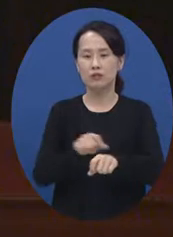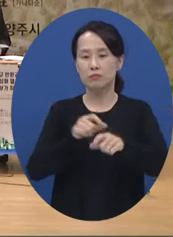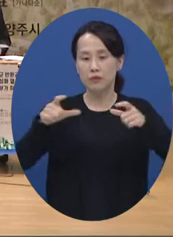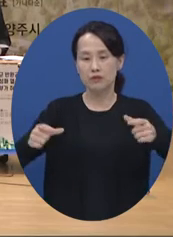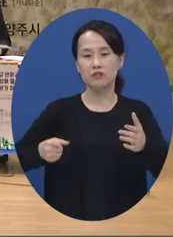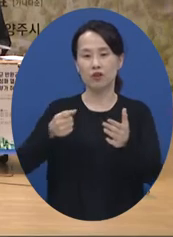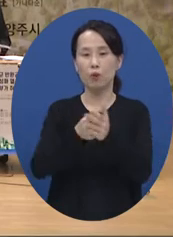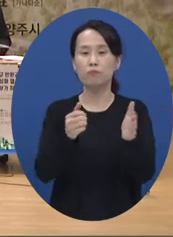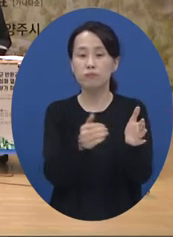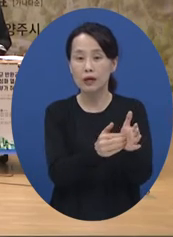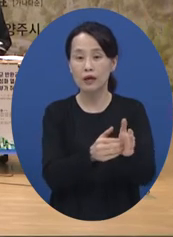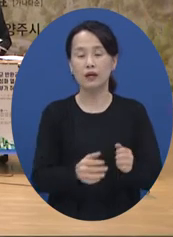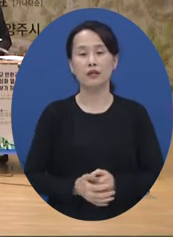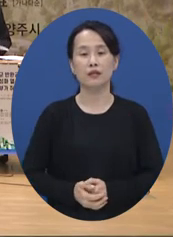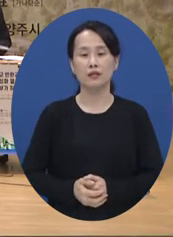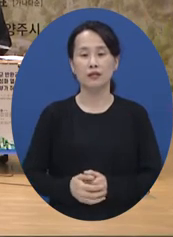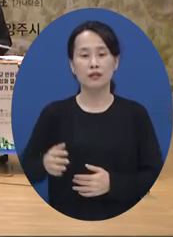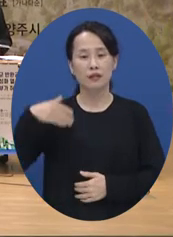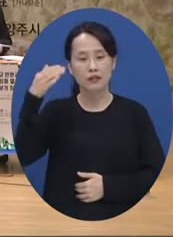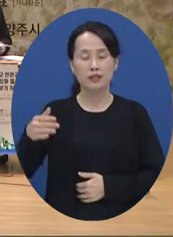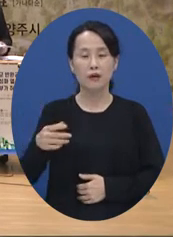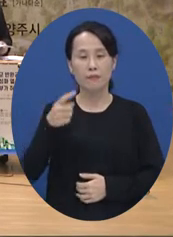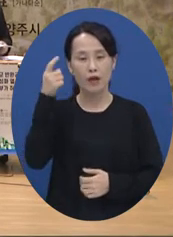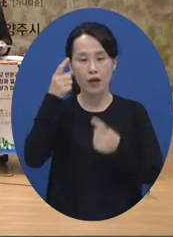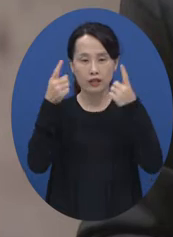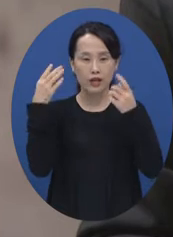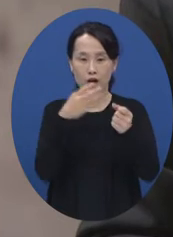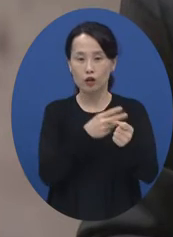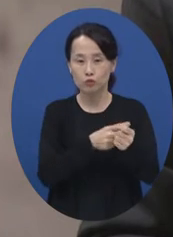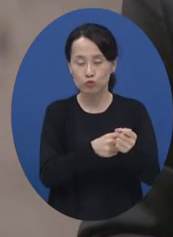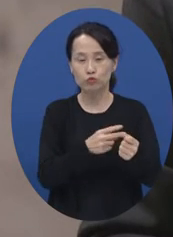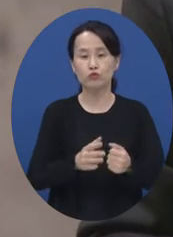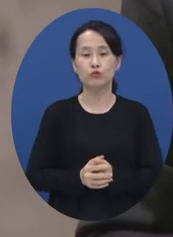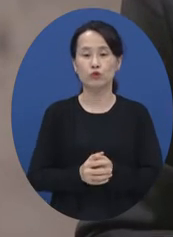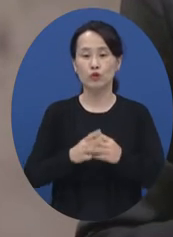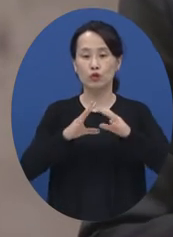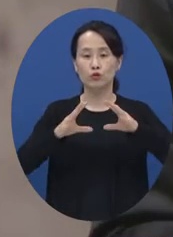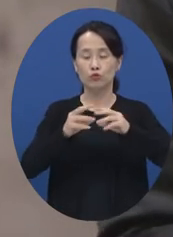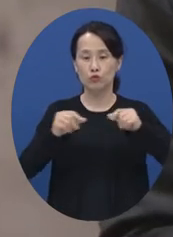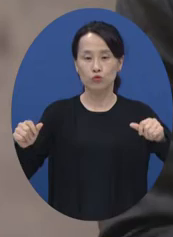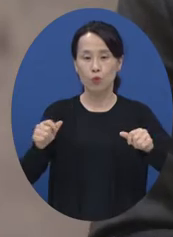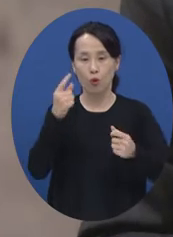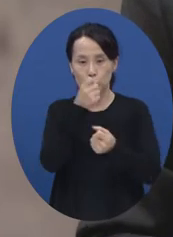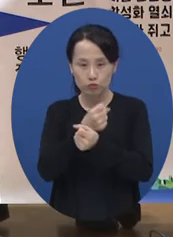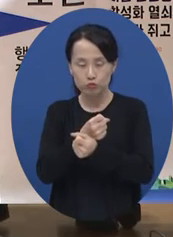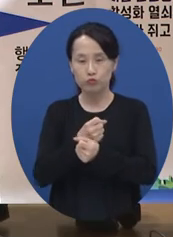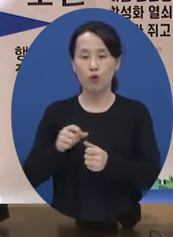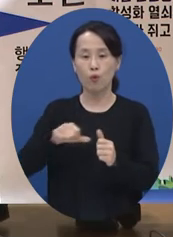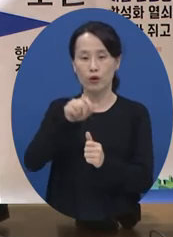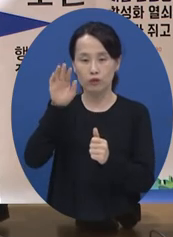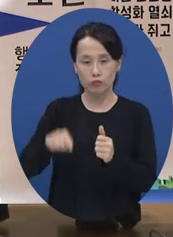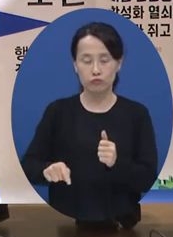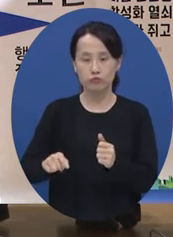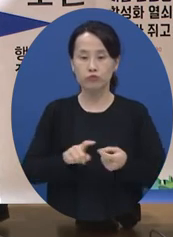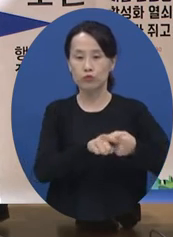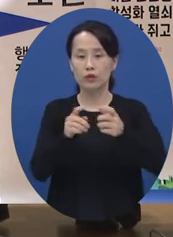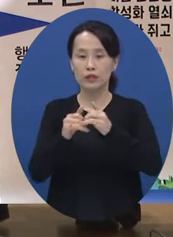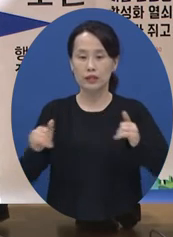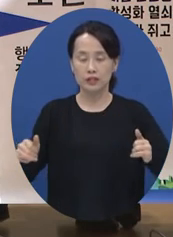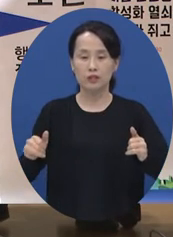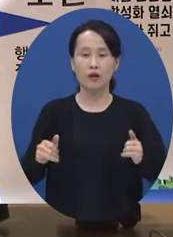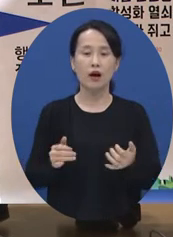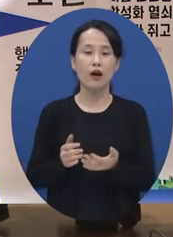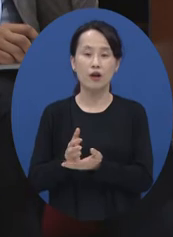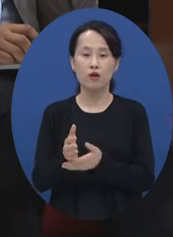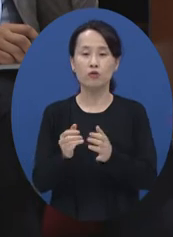했구요 이어 허재원 교수를 좌장으로 국토 연두와 행정 안잡고 환경부 관계자와 학계 연구위원 등